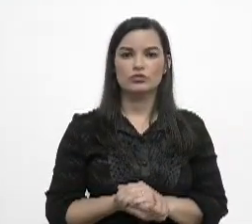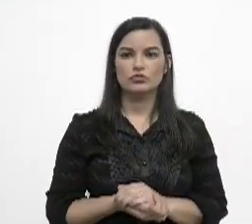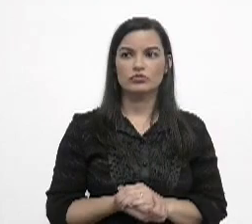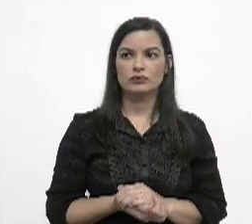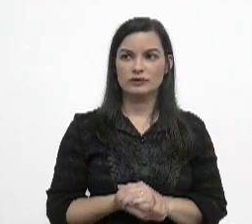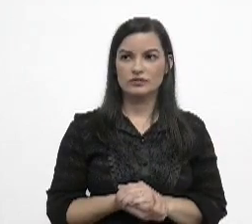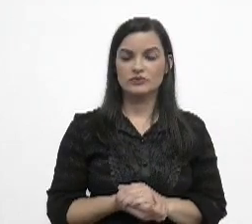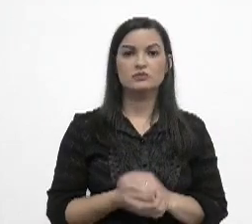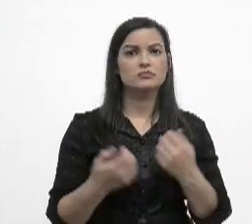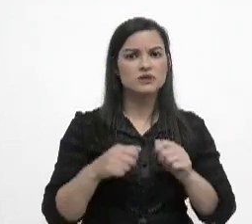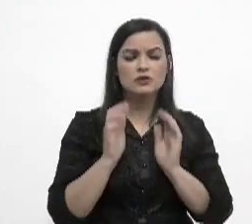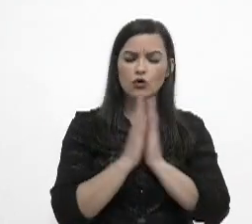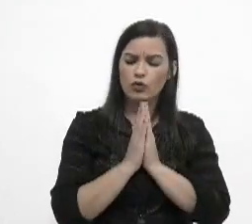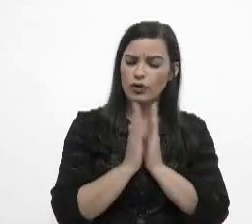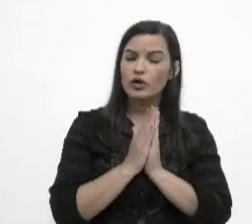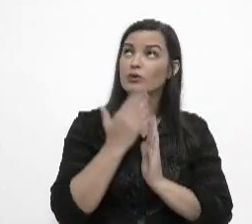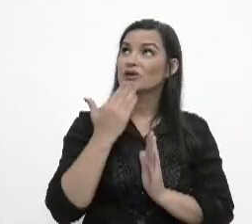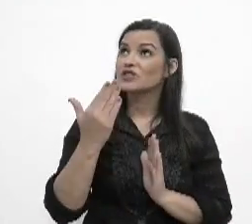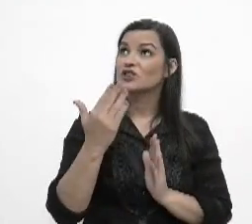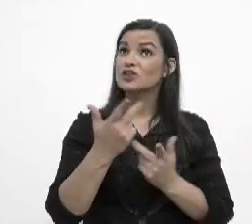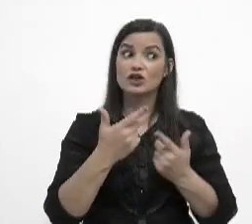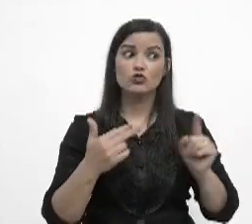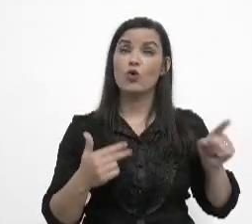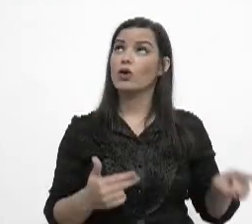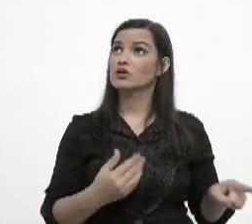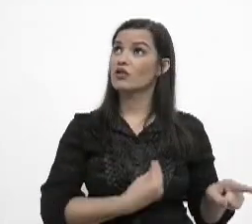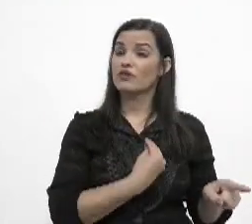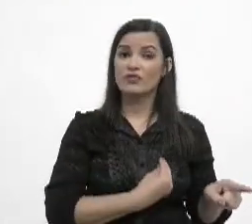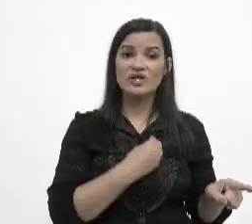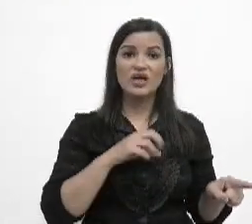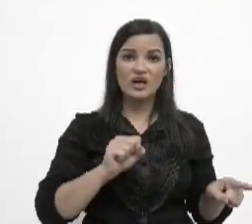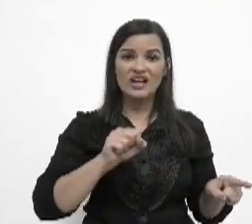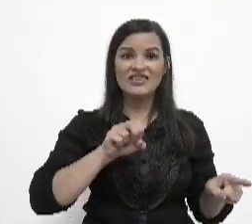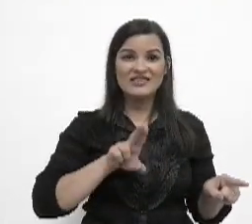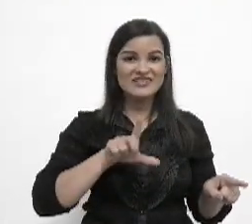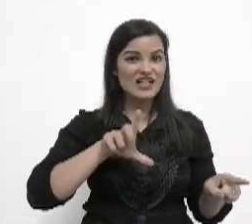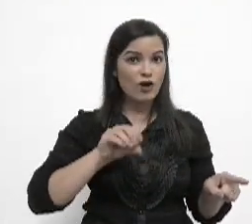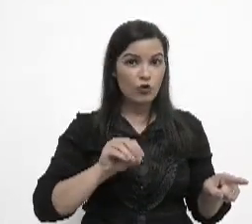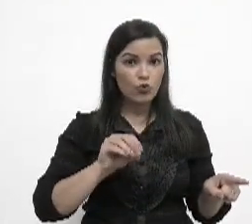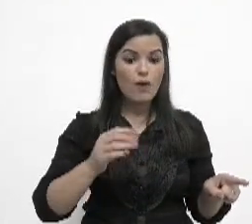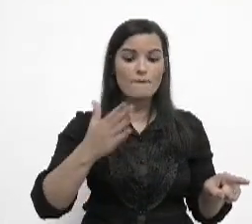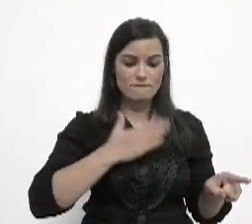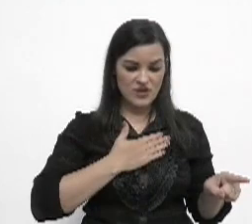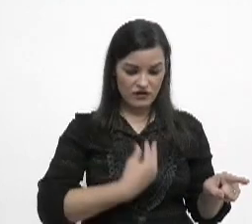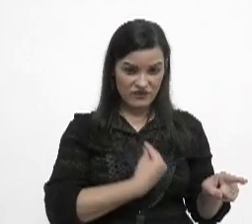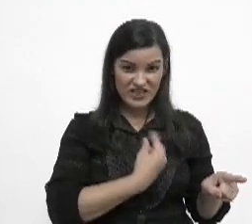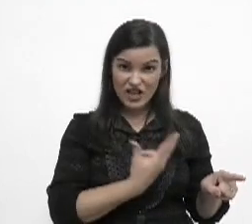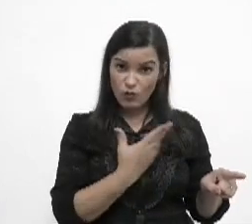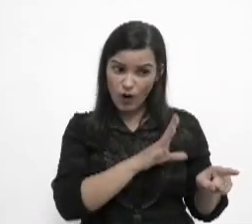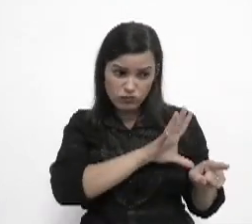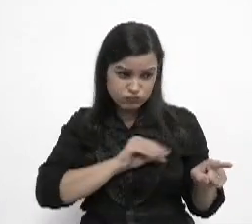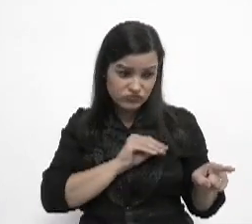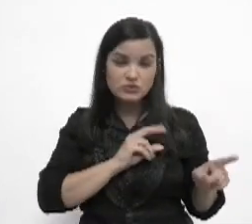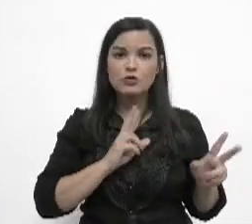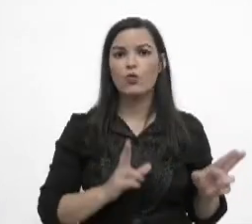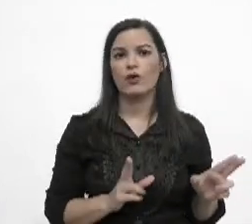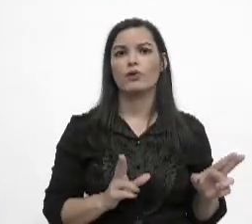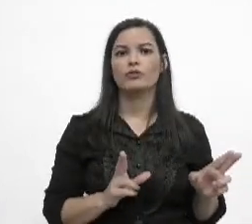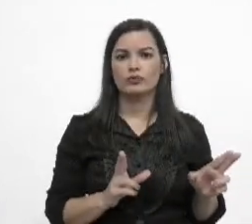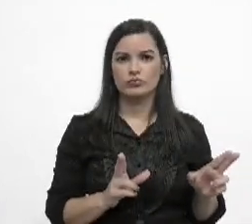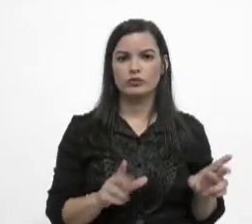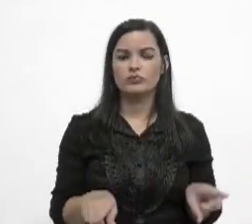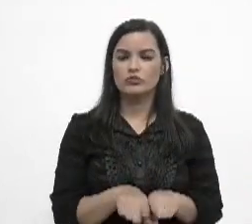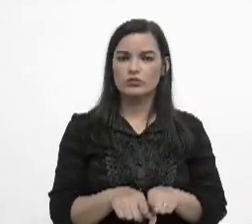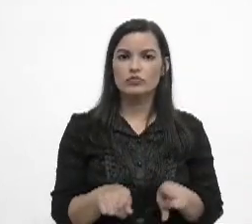주옵소서. fatos que sucederam na vida de Saulo possam também suceder novamente em minha vida. 이미 부름받은 여러분에게 다시 한번 하나님이